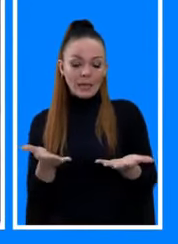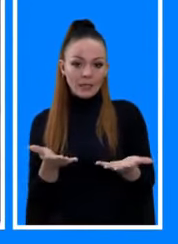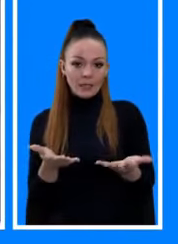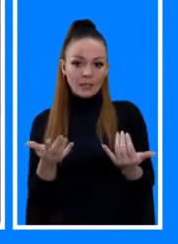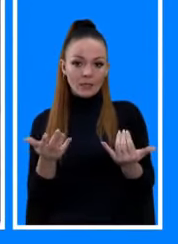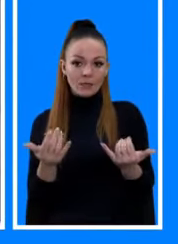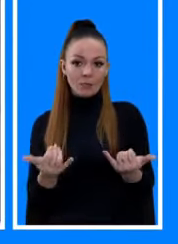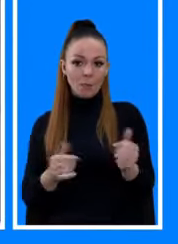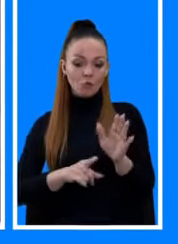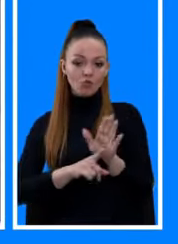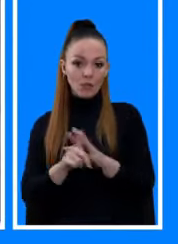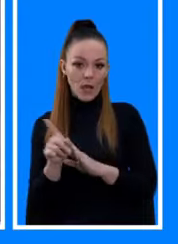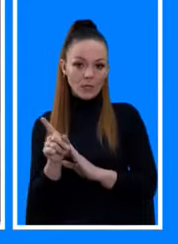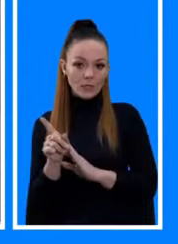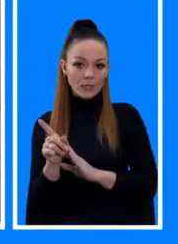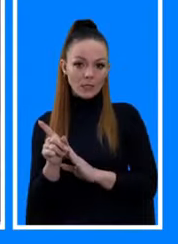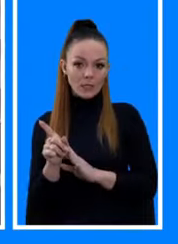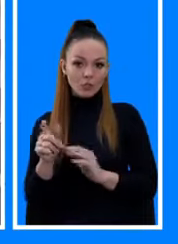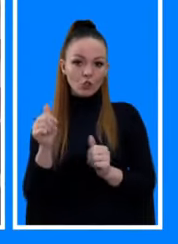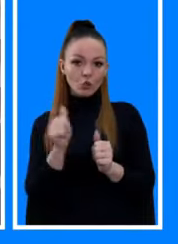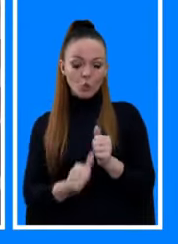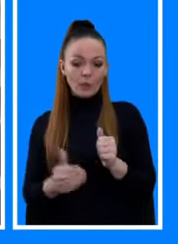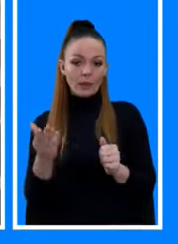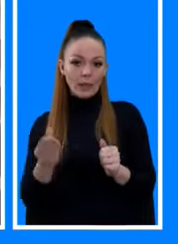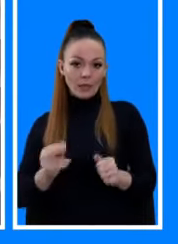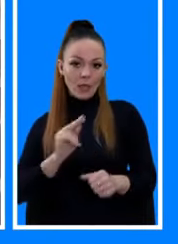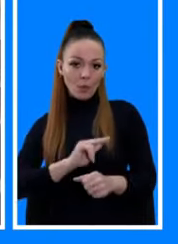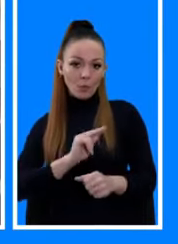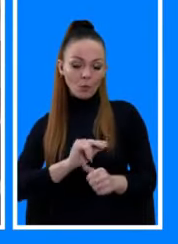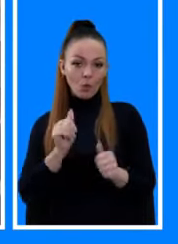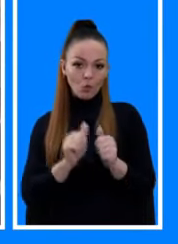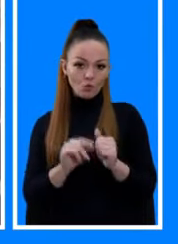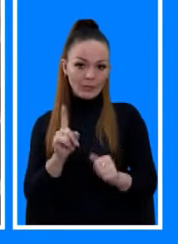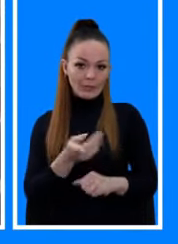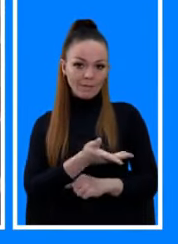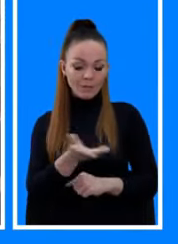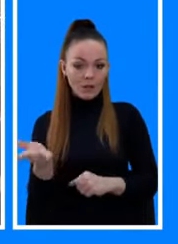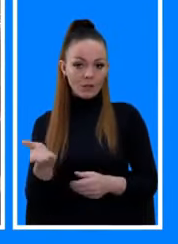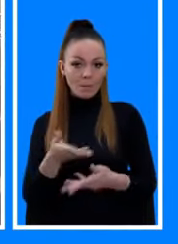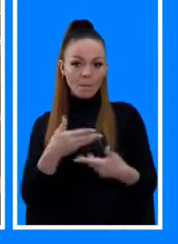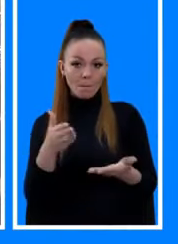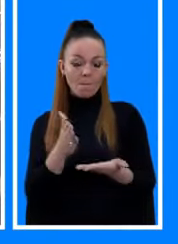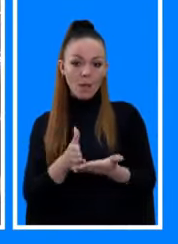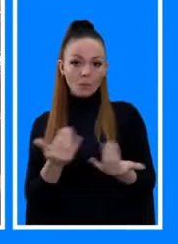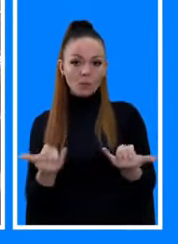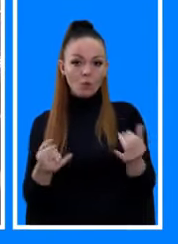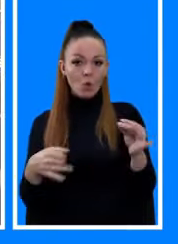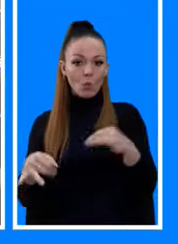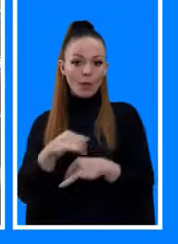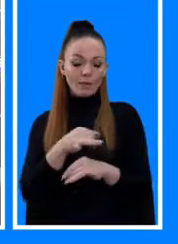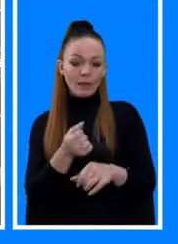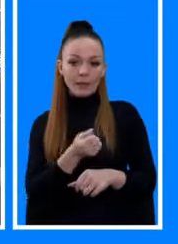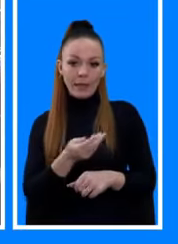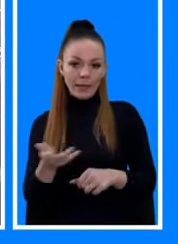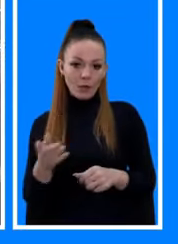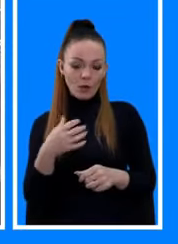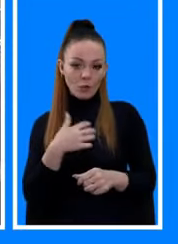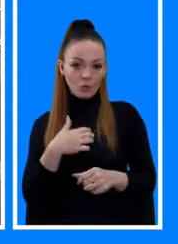з яких починається щоденна робота кожного з вас. Ми маємо сьогодні обговорити декілька ключових питань.